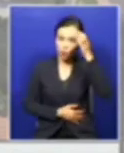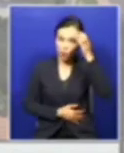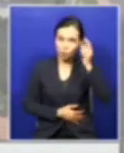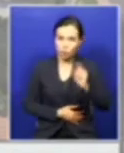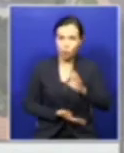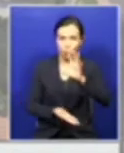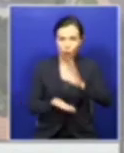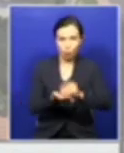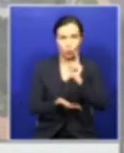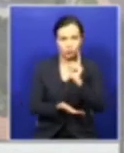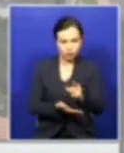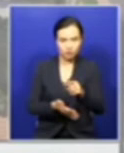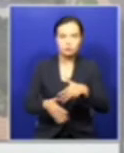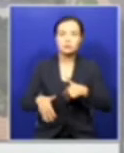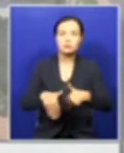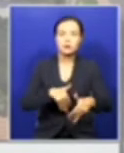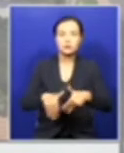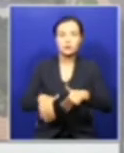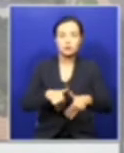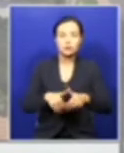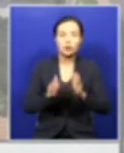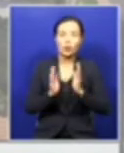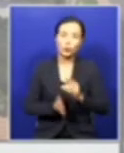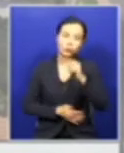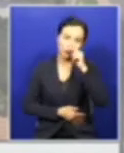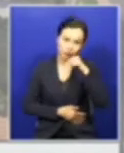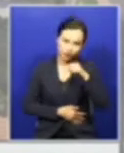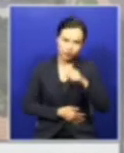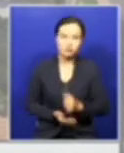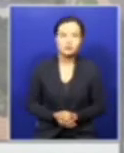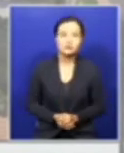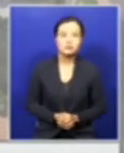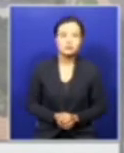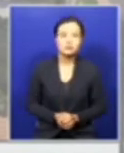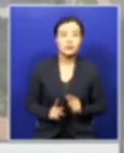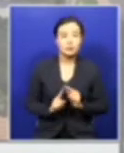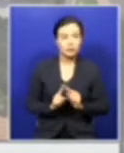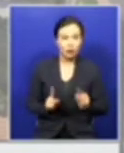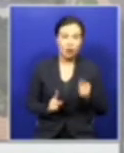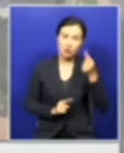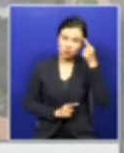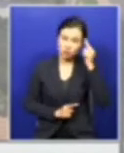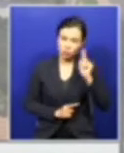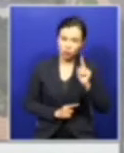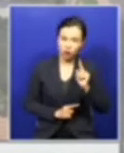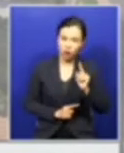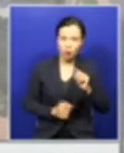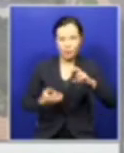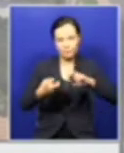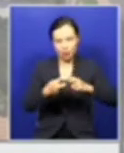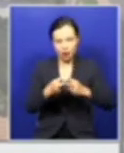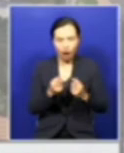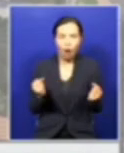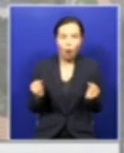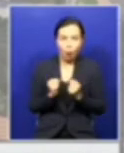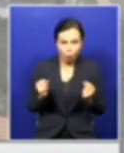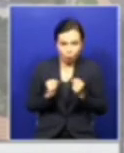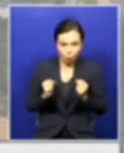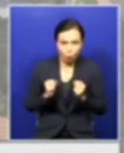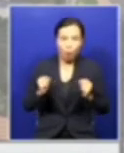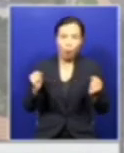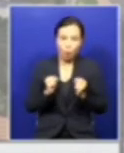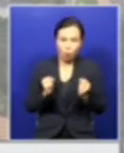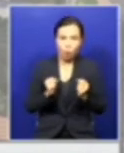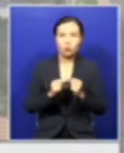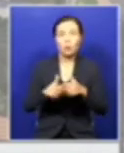ท็จจริงกับพี่น้องประชาชนคนไทยแต่กลับเลือกสร้างความวิตกและหวาดกลัวให้กับพี่น้อง